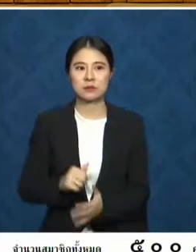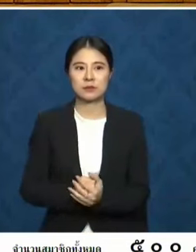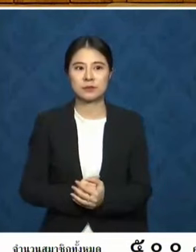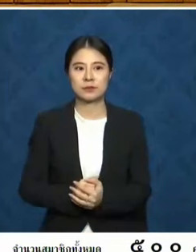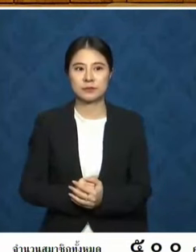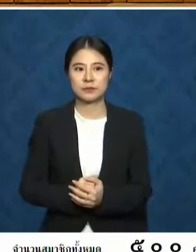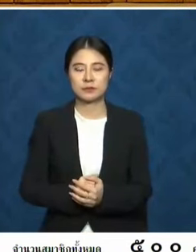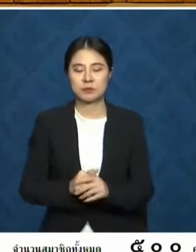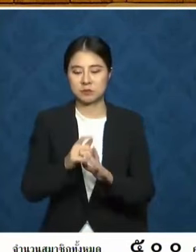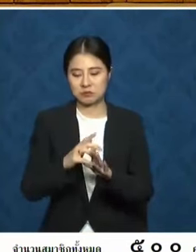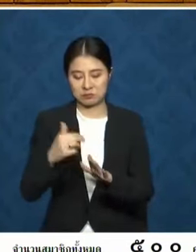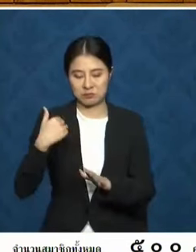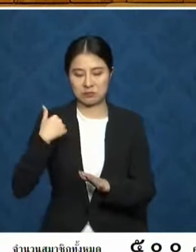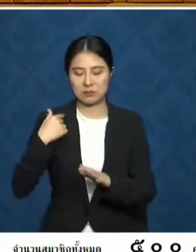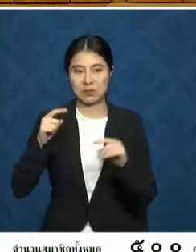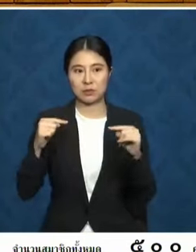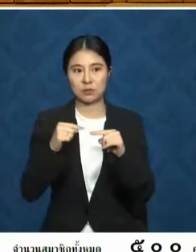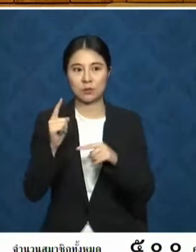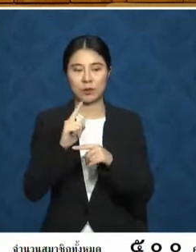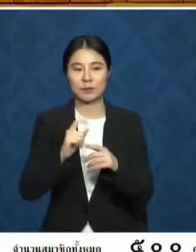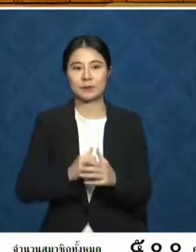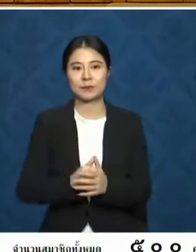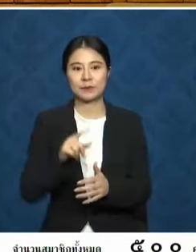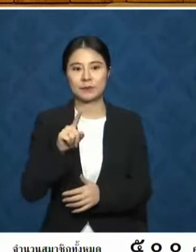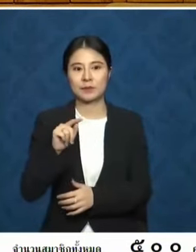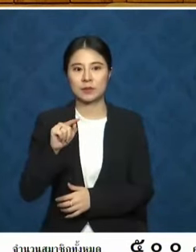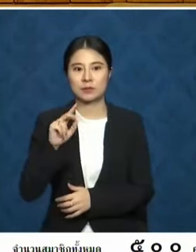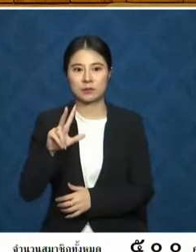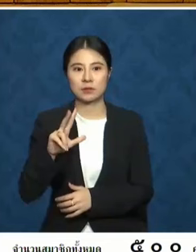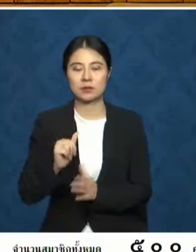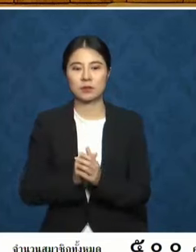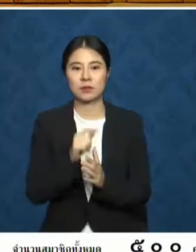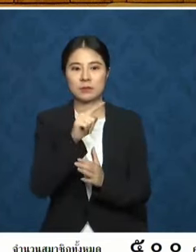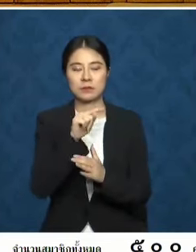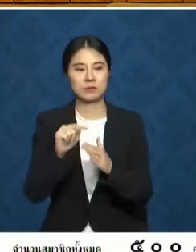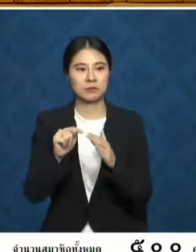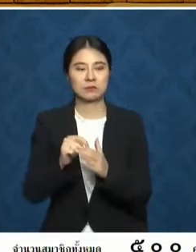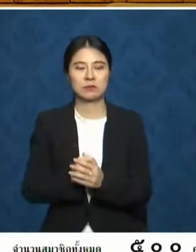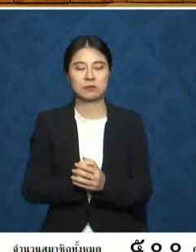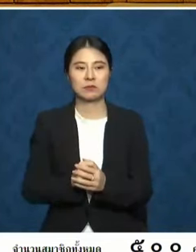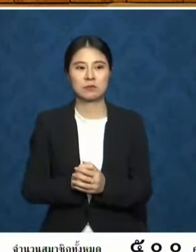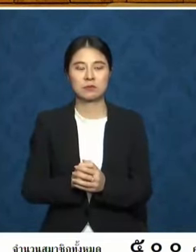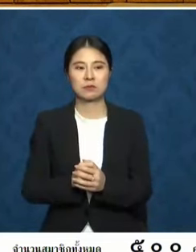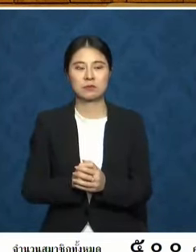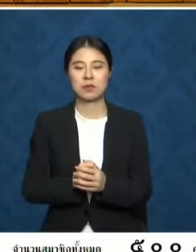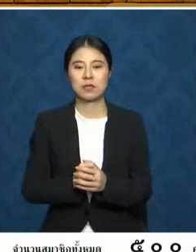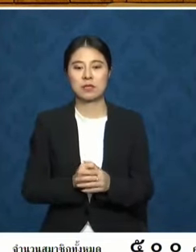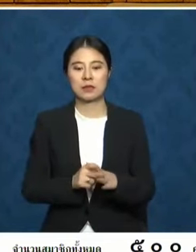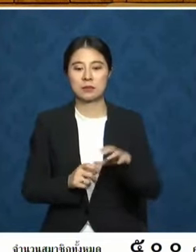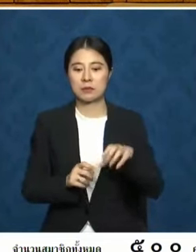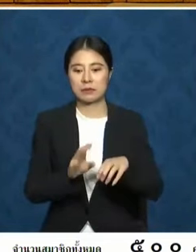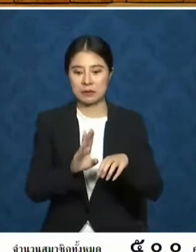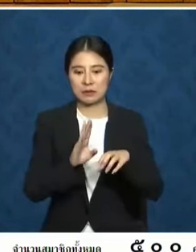จากนั้นยมตัวที่ส่วอยู่ในนี้ แม้จะแต่ 1.3% ของ GDP เป็นเอกชน 80%